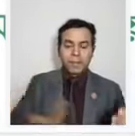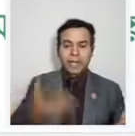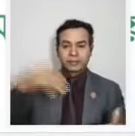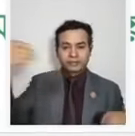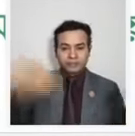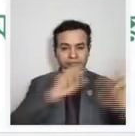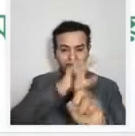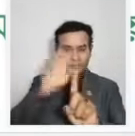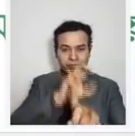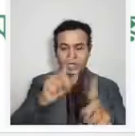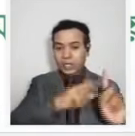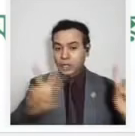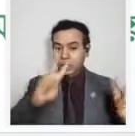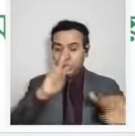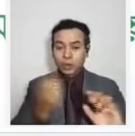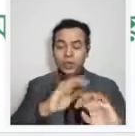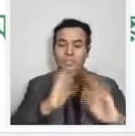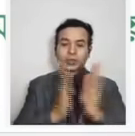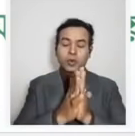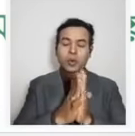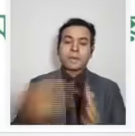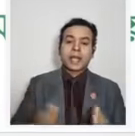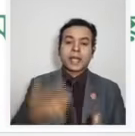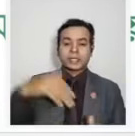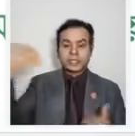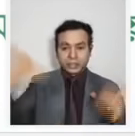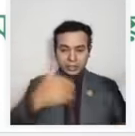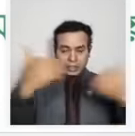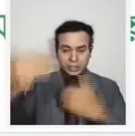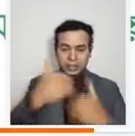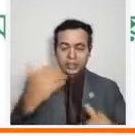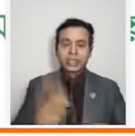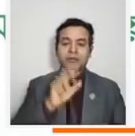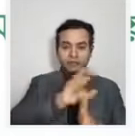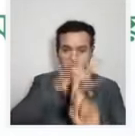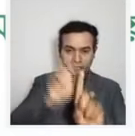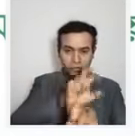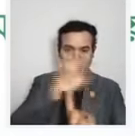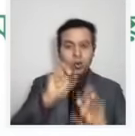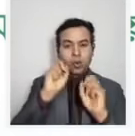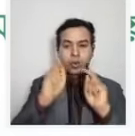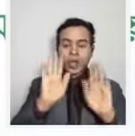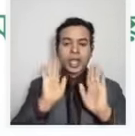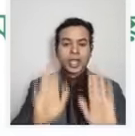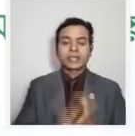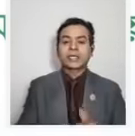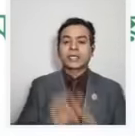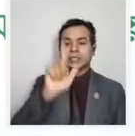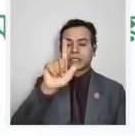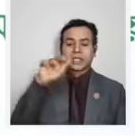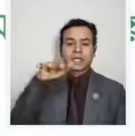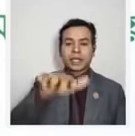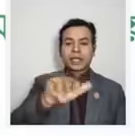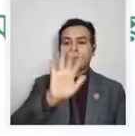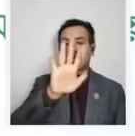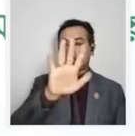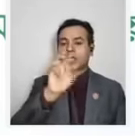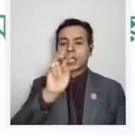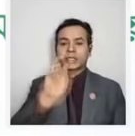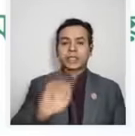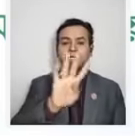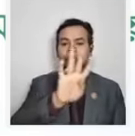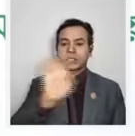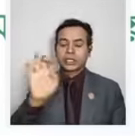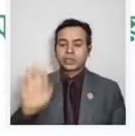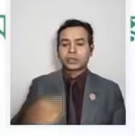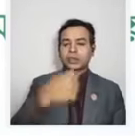সর্বমোট 924 জন স্ক্রিনিং হয়েছে। এ পর্যন্ত এই সকল বিমানবন্দর এবং ক্যান্টনমেন্ট রেল স্টেশন সহ